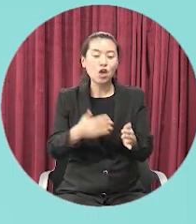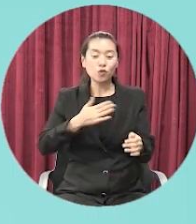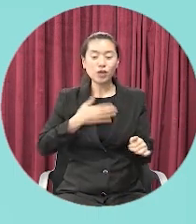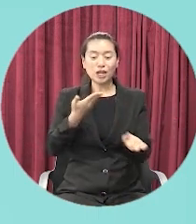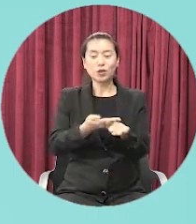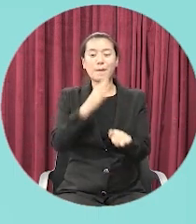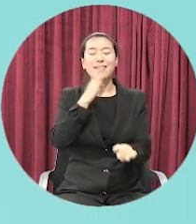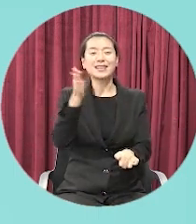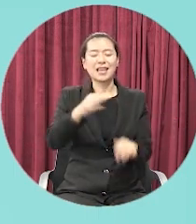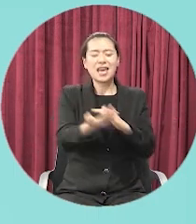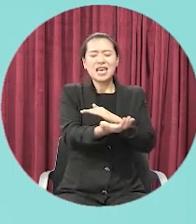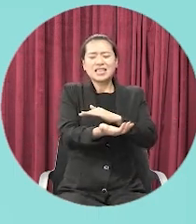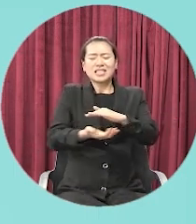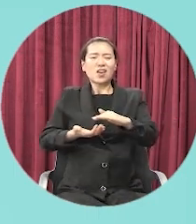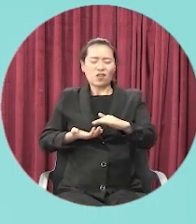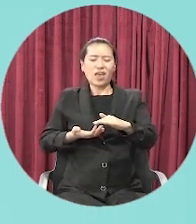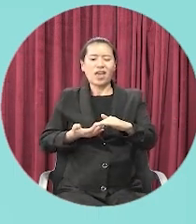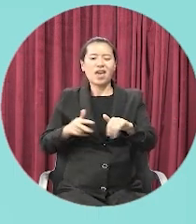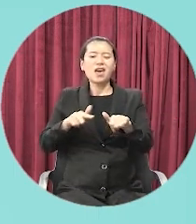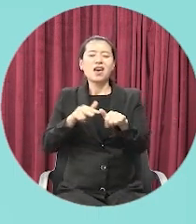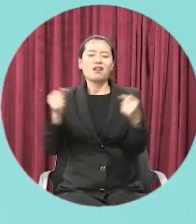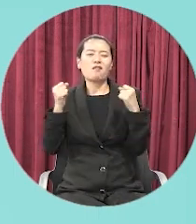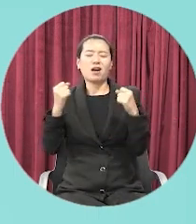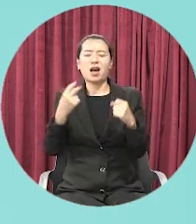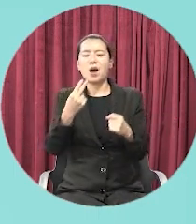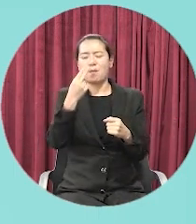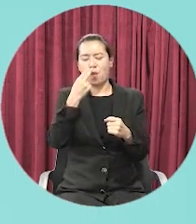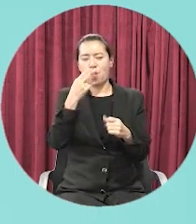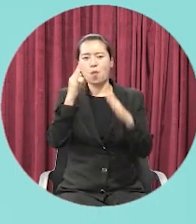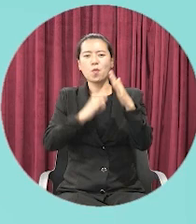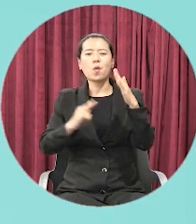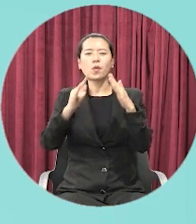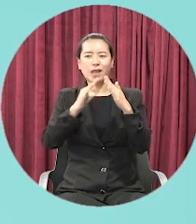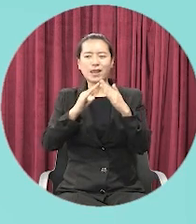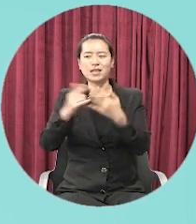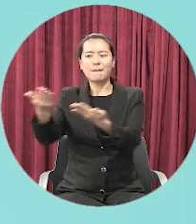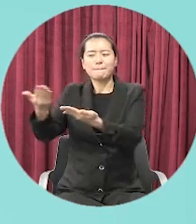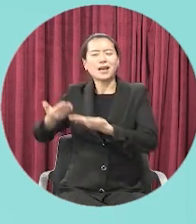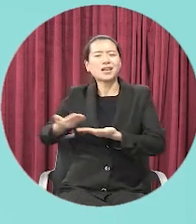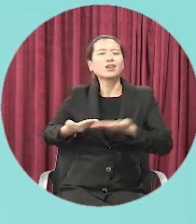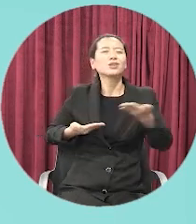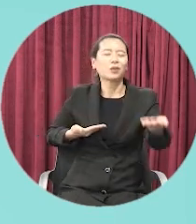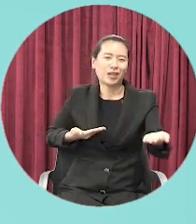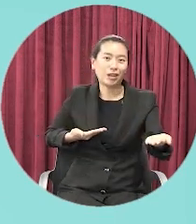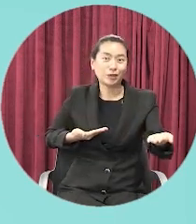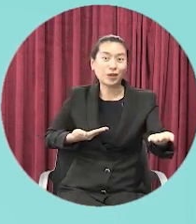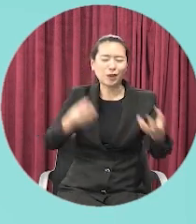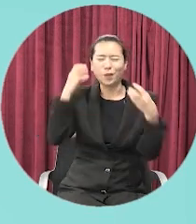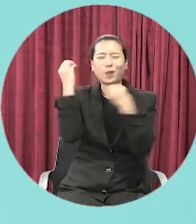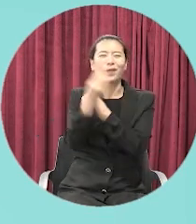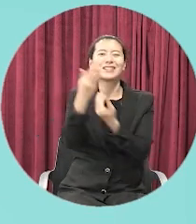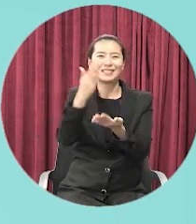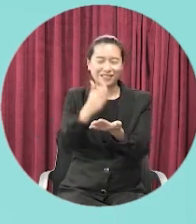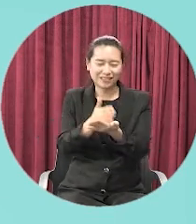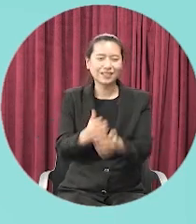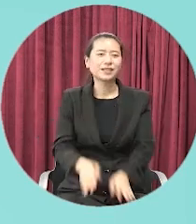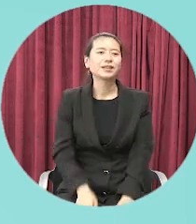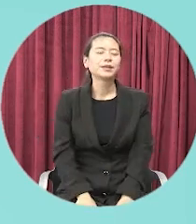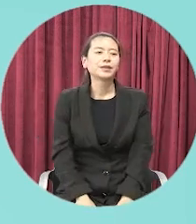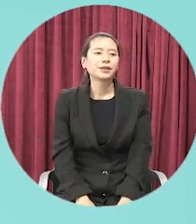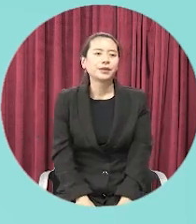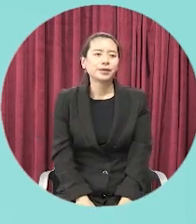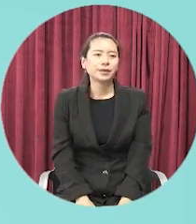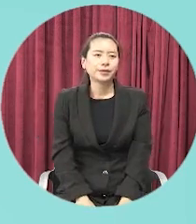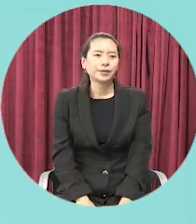었소 스기타 자체는 건물이 이 타라고 주 말씀을 해주시면 될거 같구요 그 다음에